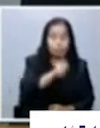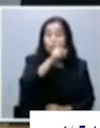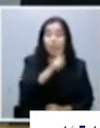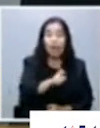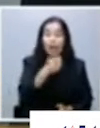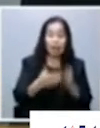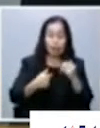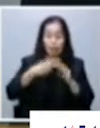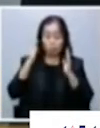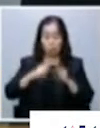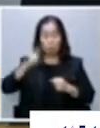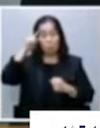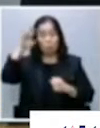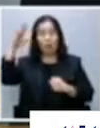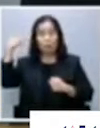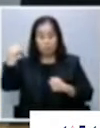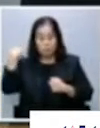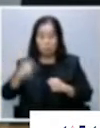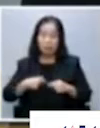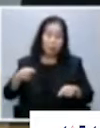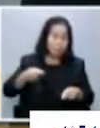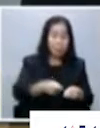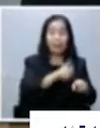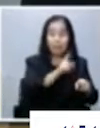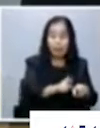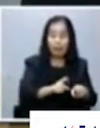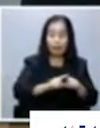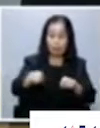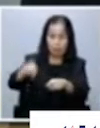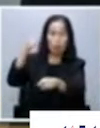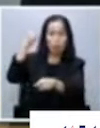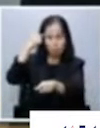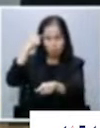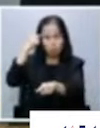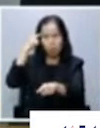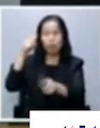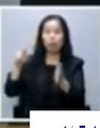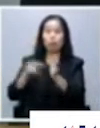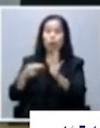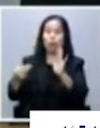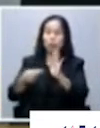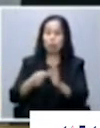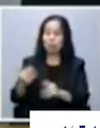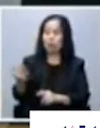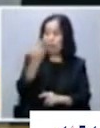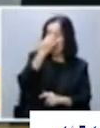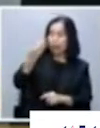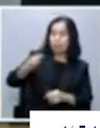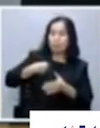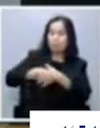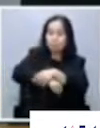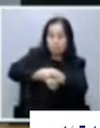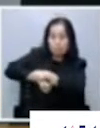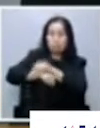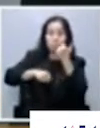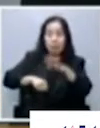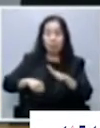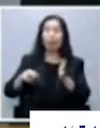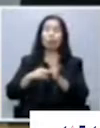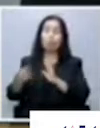แล้วเรารู้แต่เราไม่ห้ามเนี่ยถามว่าเราเป็นอะไรเราเป็นผู้สมรู้ร่วมคิดนะครับคดีไม่หนี